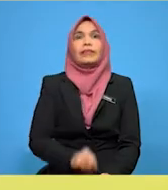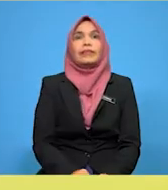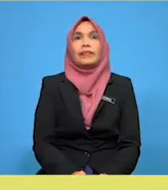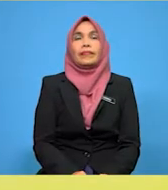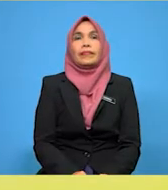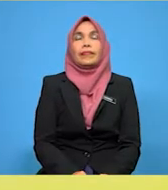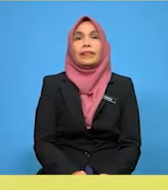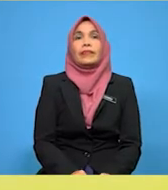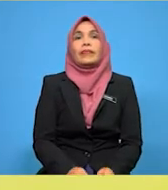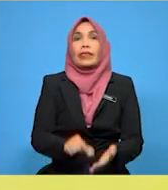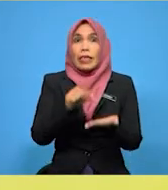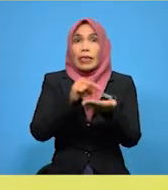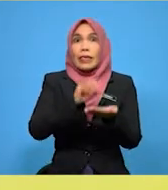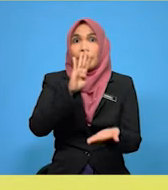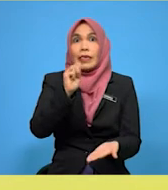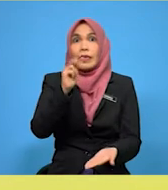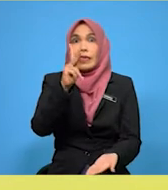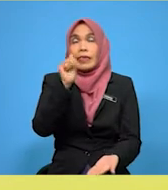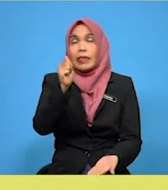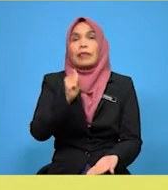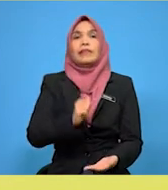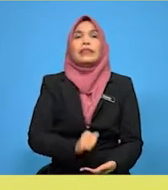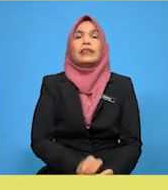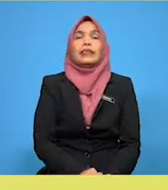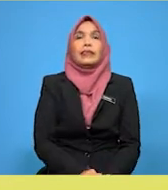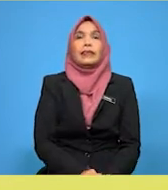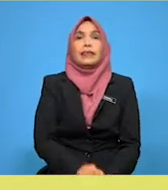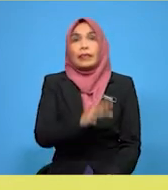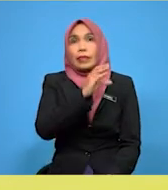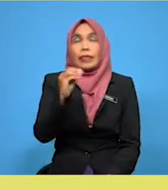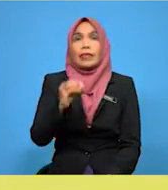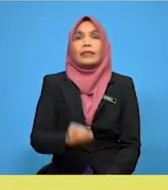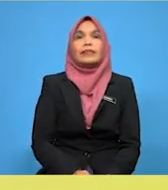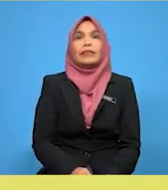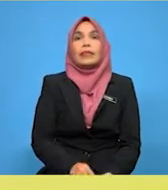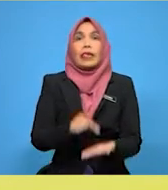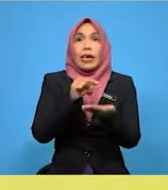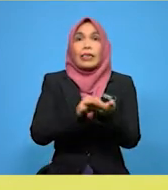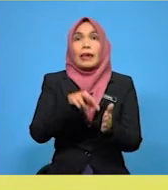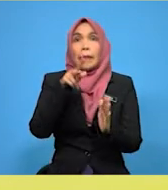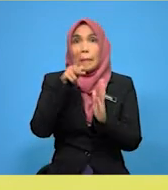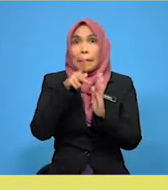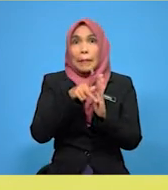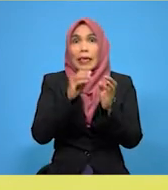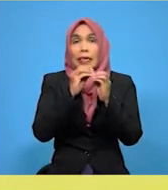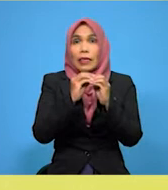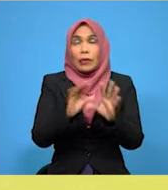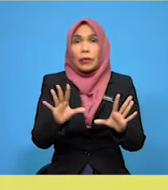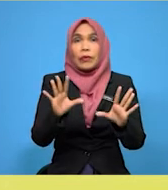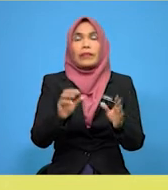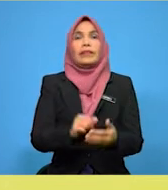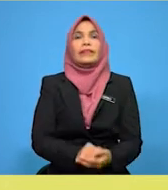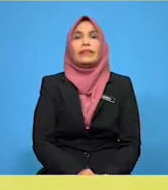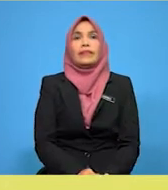iaitu ayam bakar yang mengeluarkan telur tetasan dan ayam penelur yang mengeluarkan telur